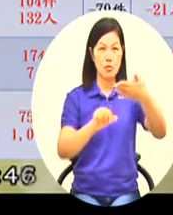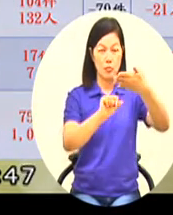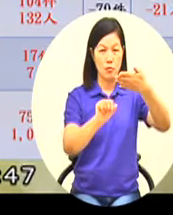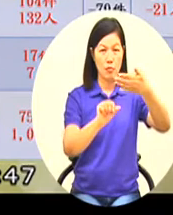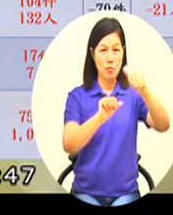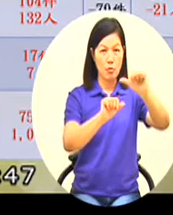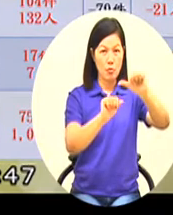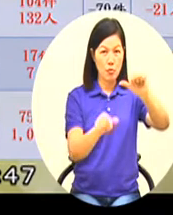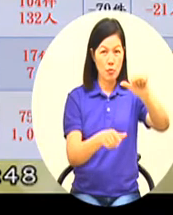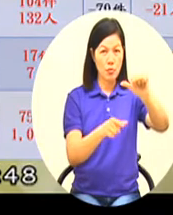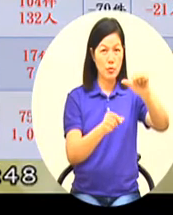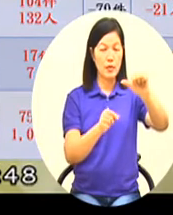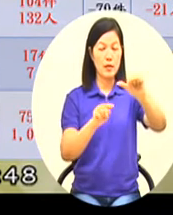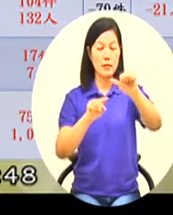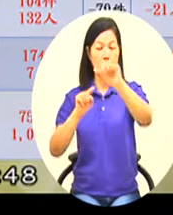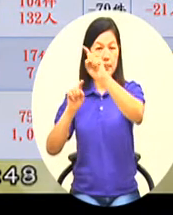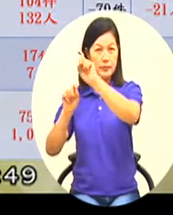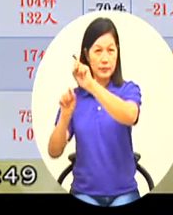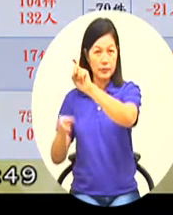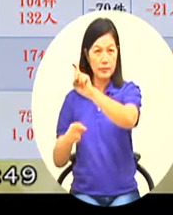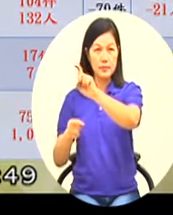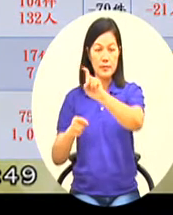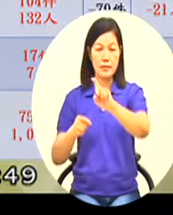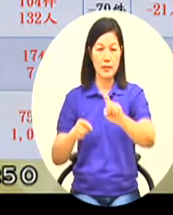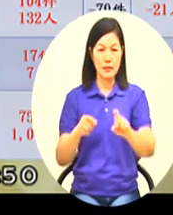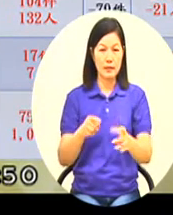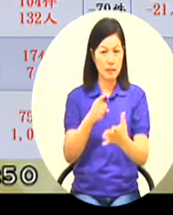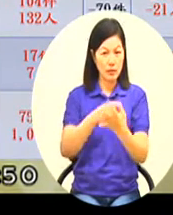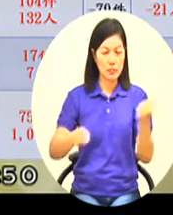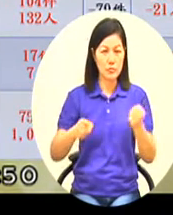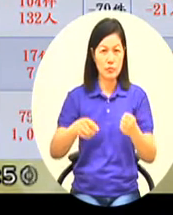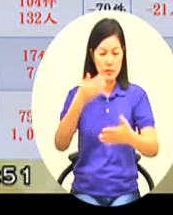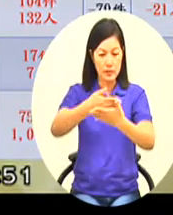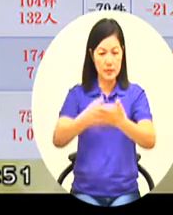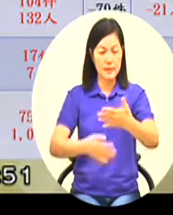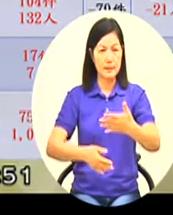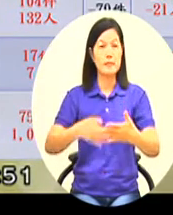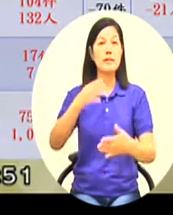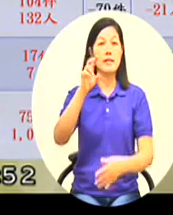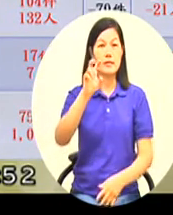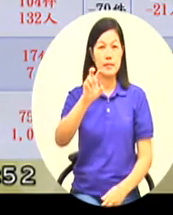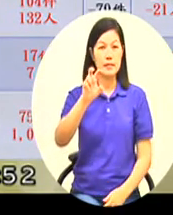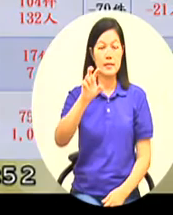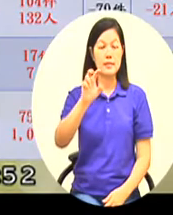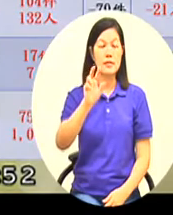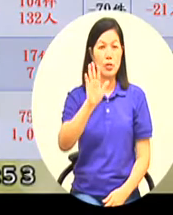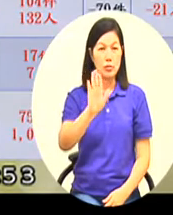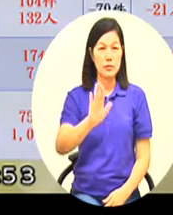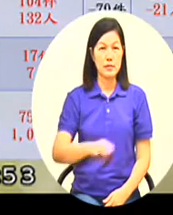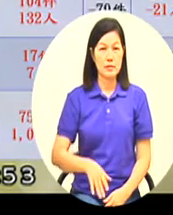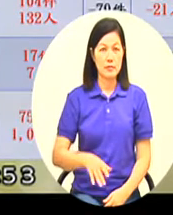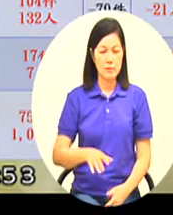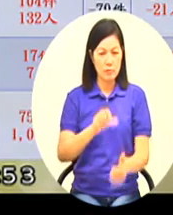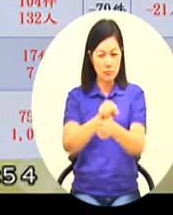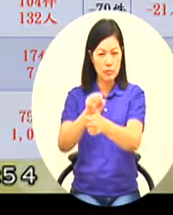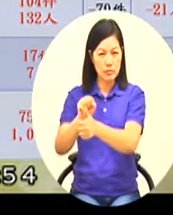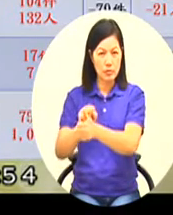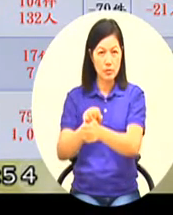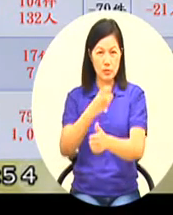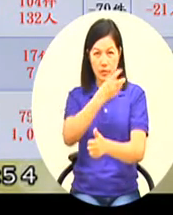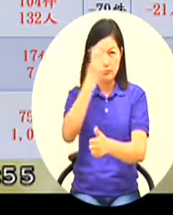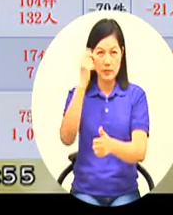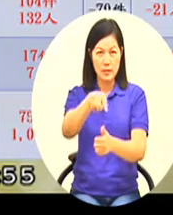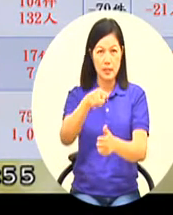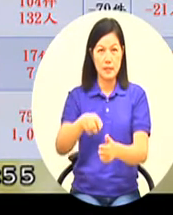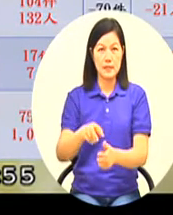1到5月到10月，我们的整个发生件数是减少70件，那查获是增加了132件，